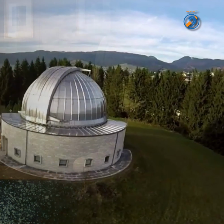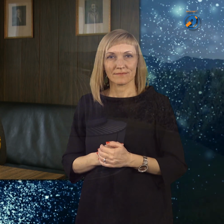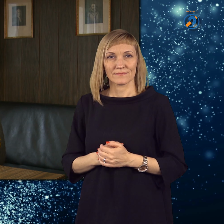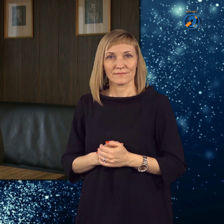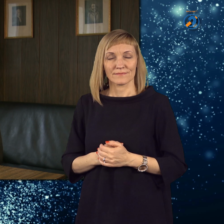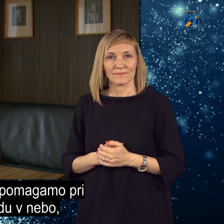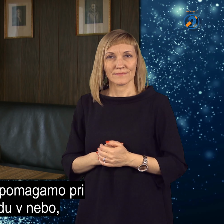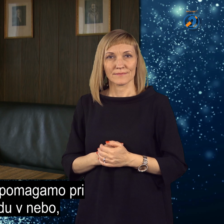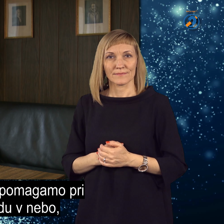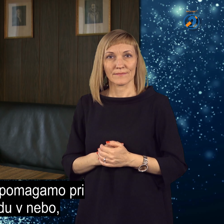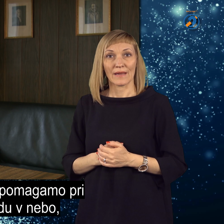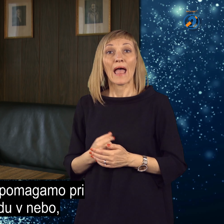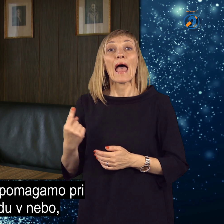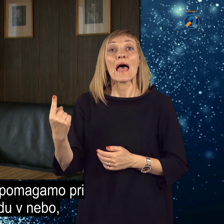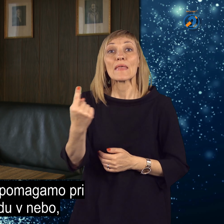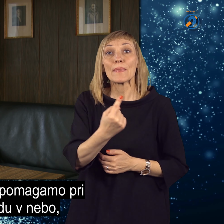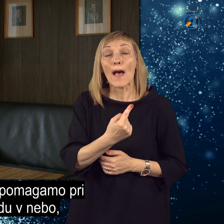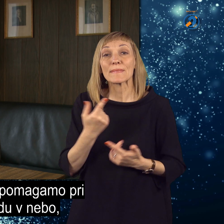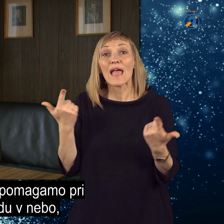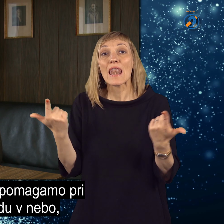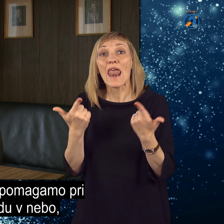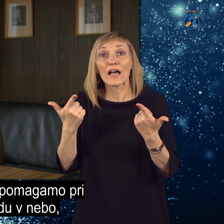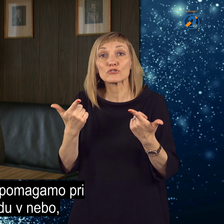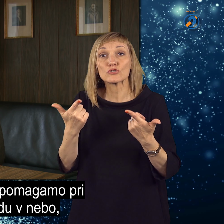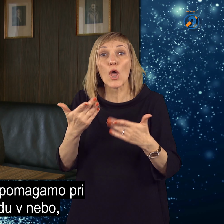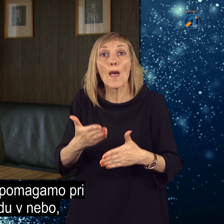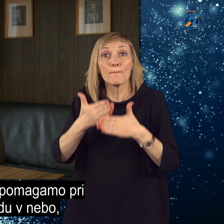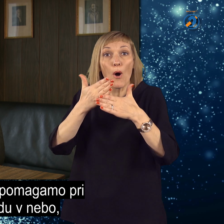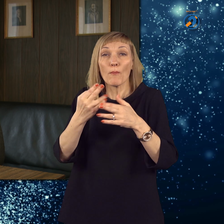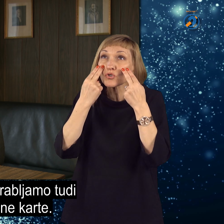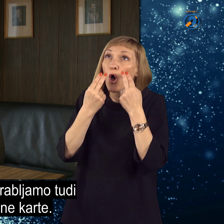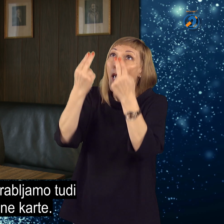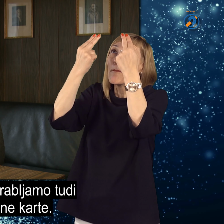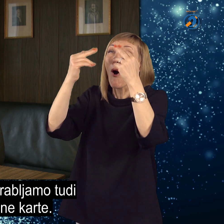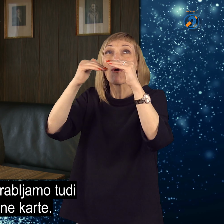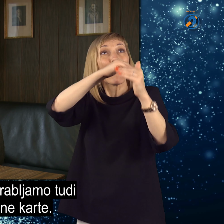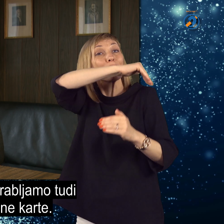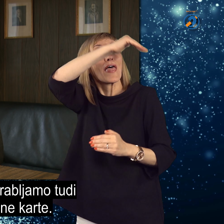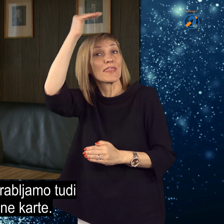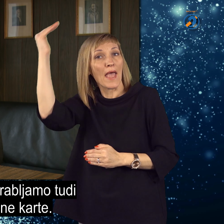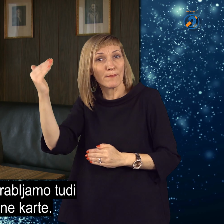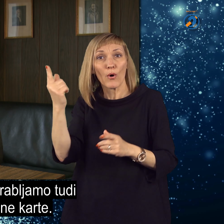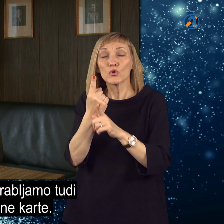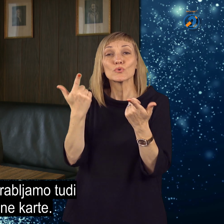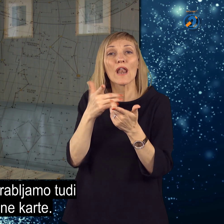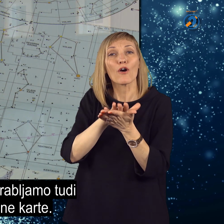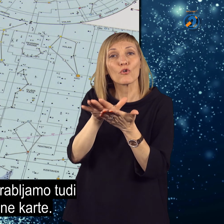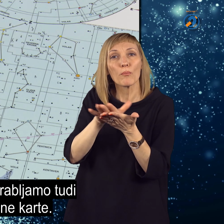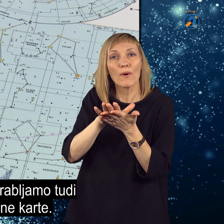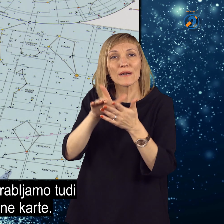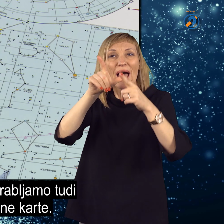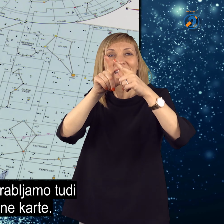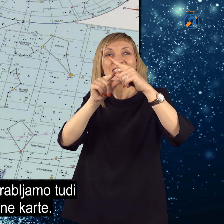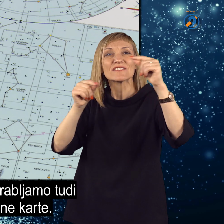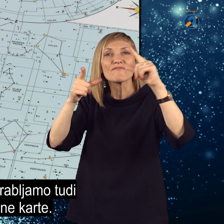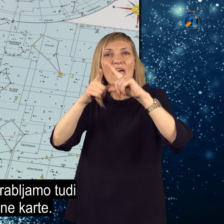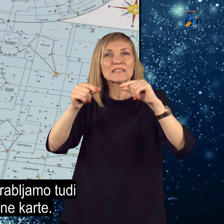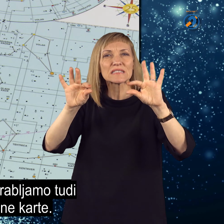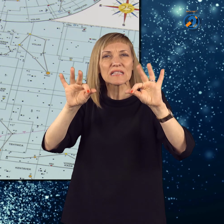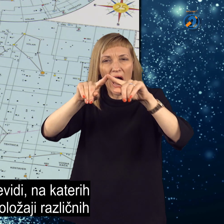Da si lažje pomagamo pri upogledu v nebo, lahko uporabljamo tudi zvestne